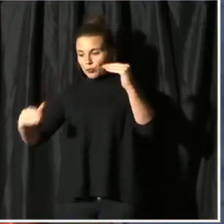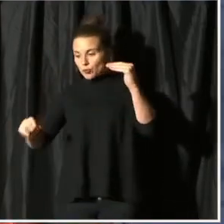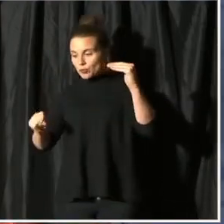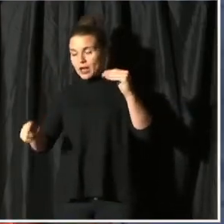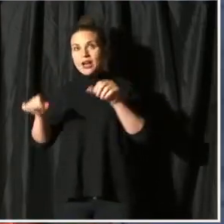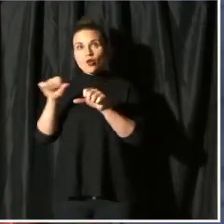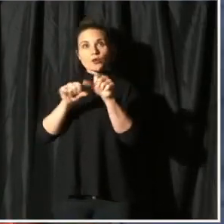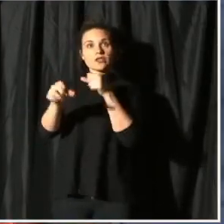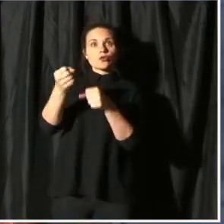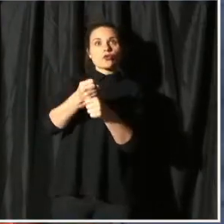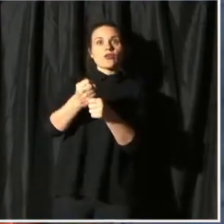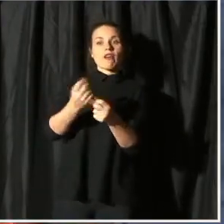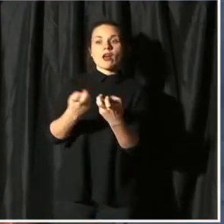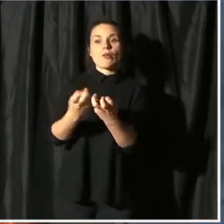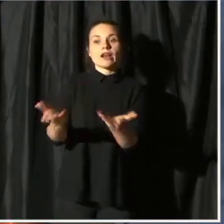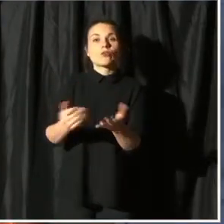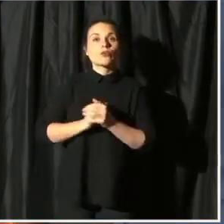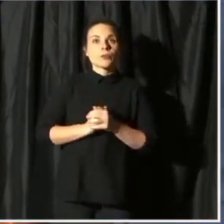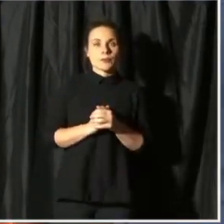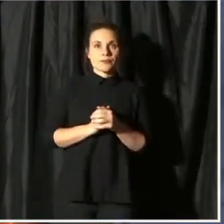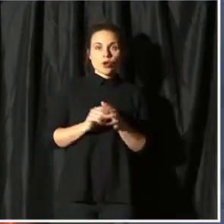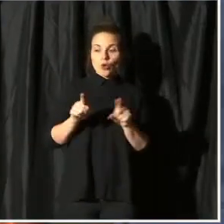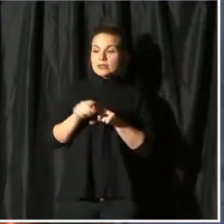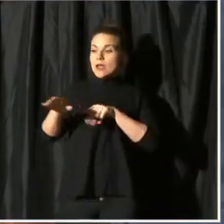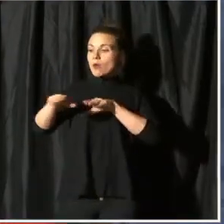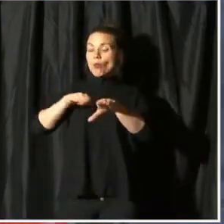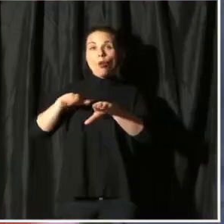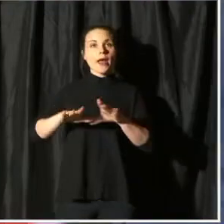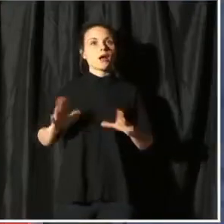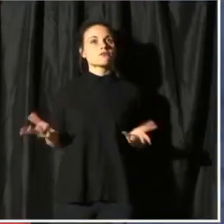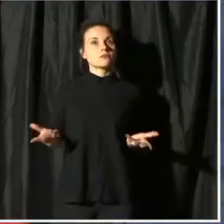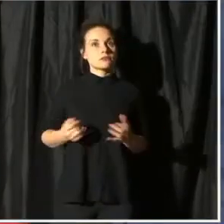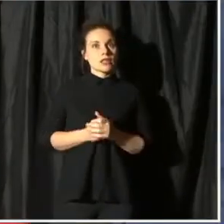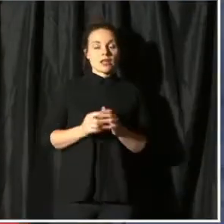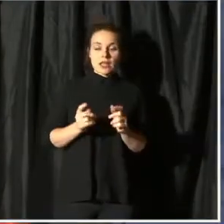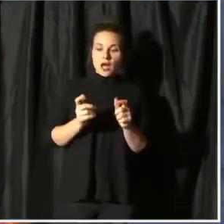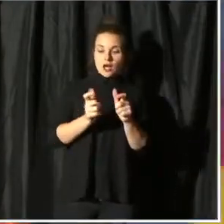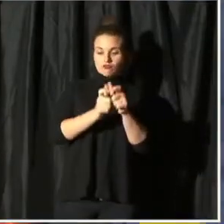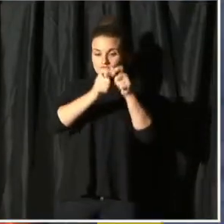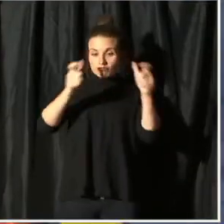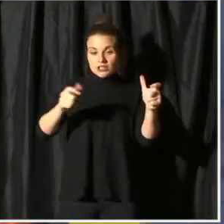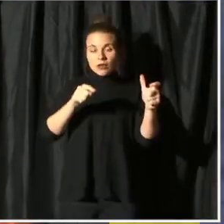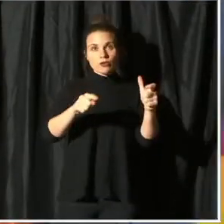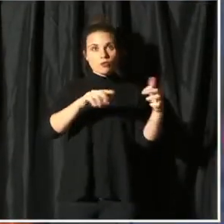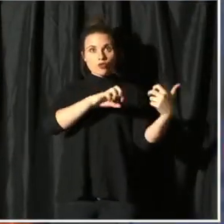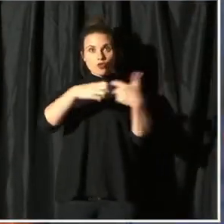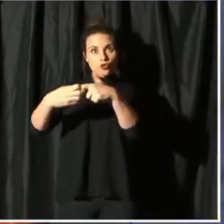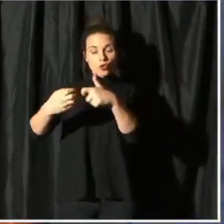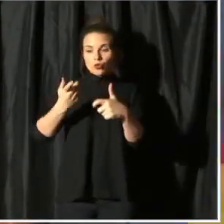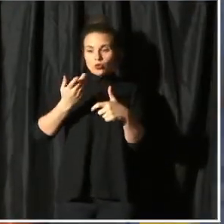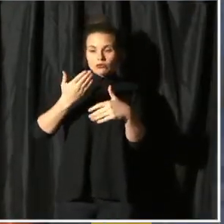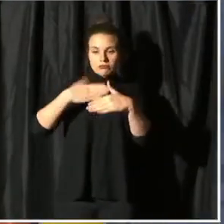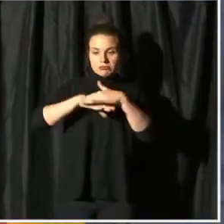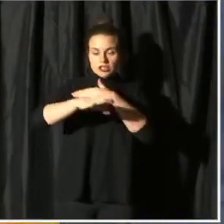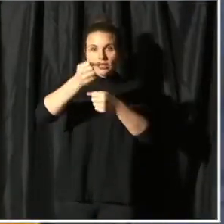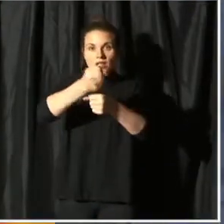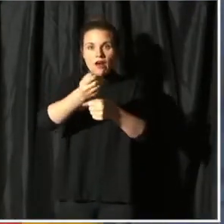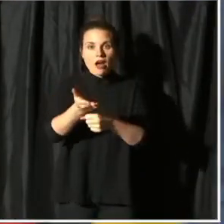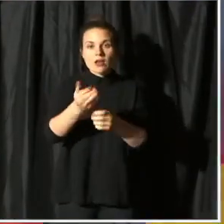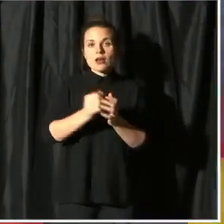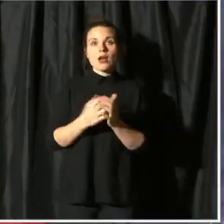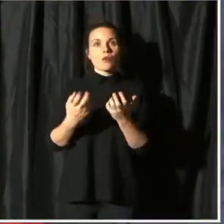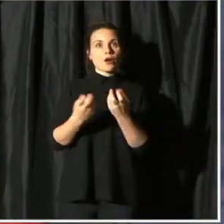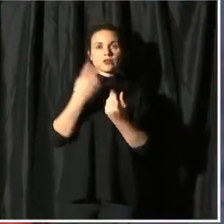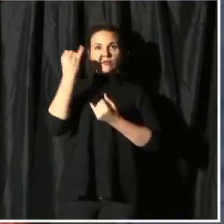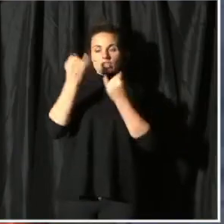conditions de travail il y a les moyens il y à il ya les infrastructures dans lesquels on travaille comment est-ce qu'on peut accueillir